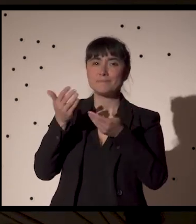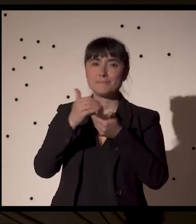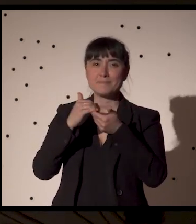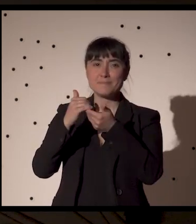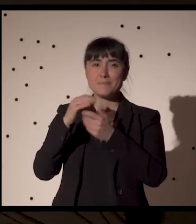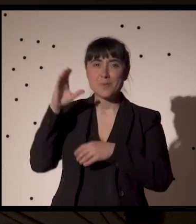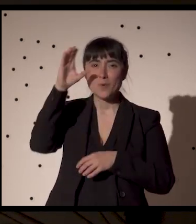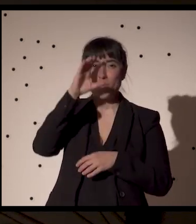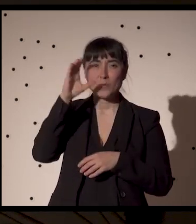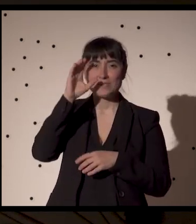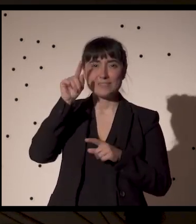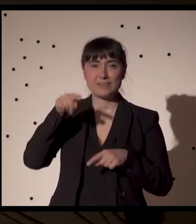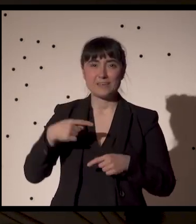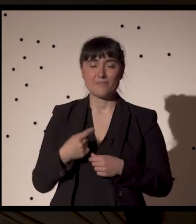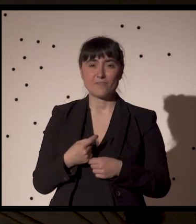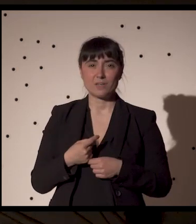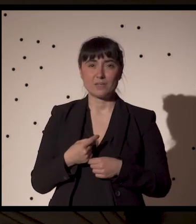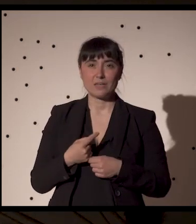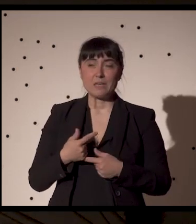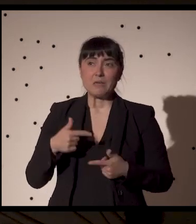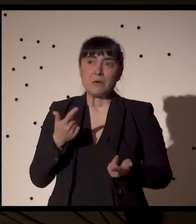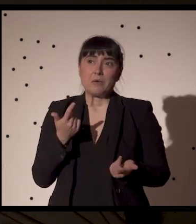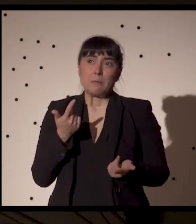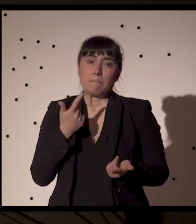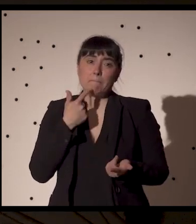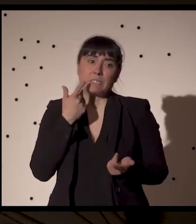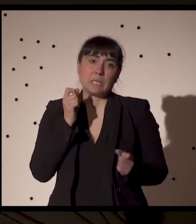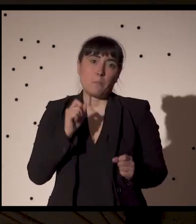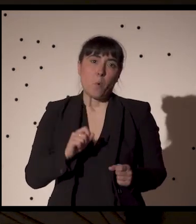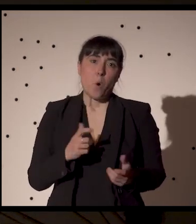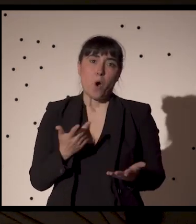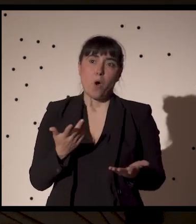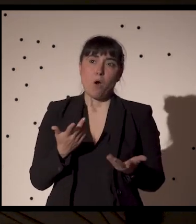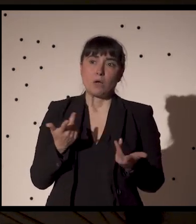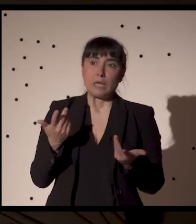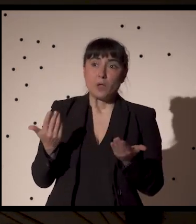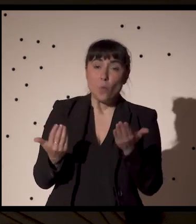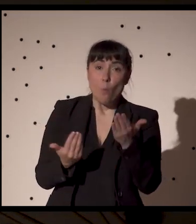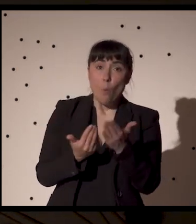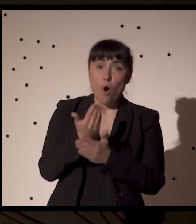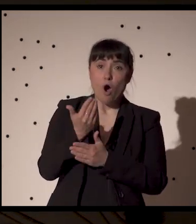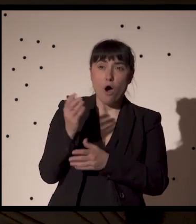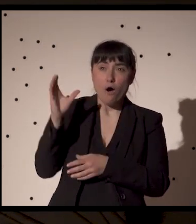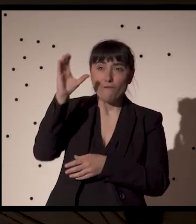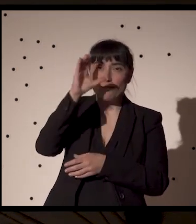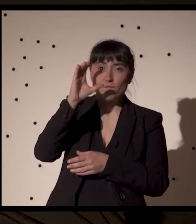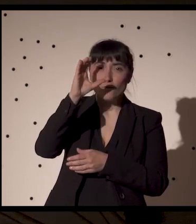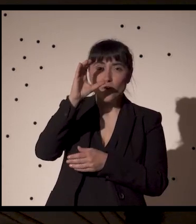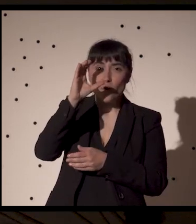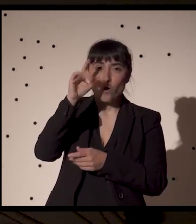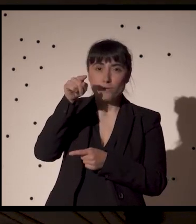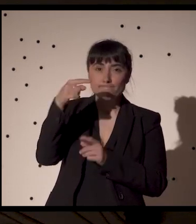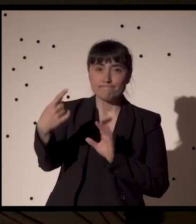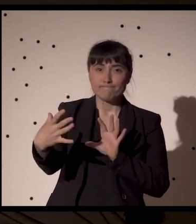alla all'estensione diciamo di un pubblico e alle nuove generazioni Insomma tutto quello che poi ritroviamo